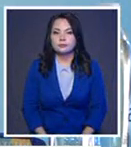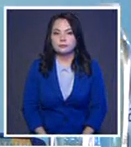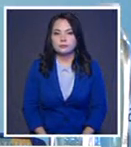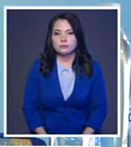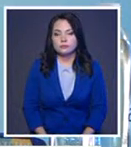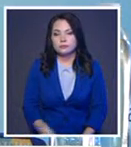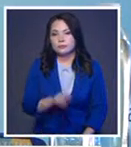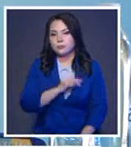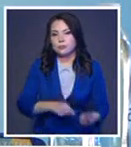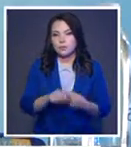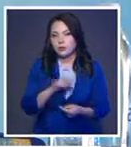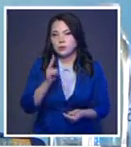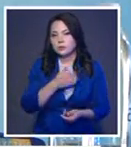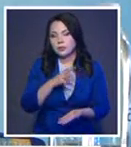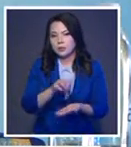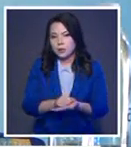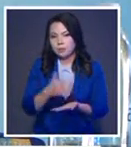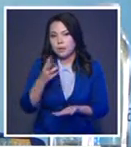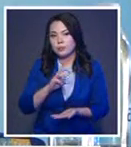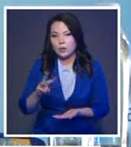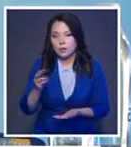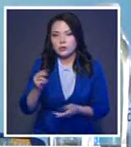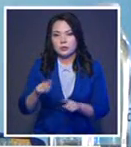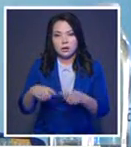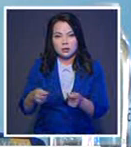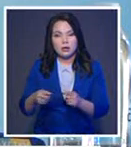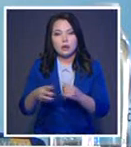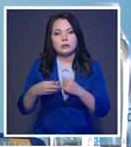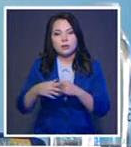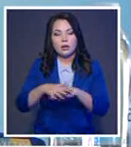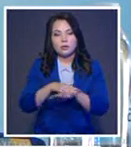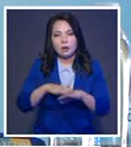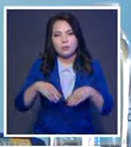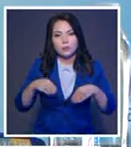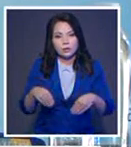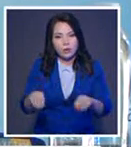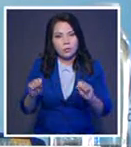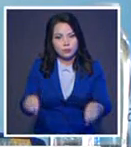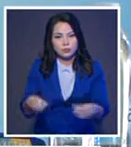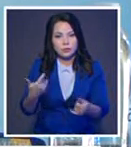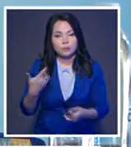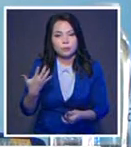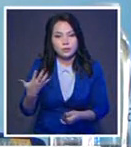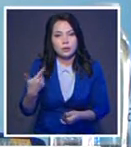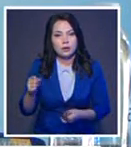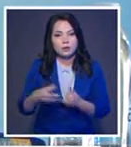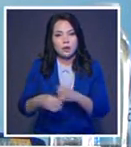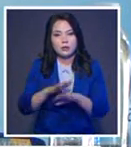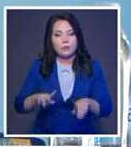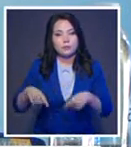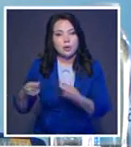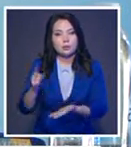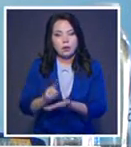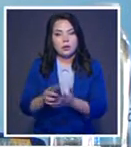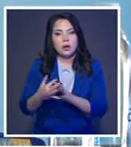беру қарастырып отыр. Жерді бақша егу, егер де бақша егемін десеңіз 5 гектарға шейін жер беру, ауыл шаруашылық